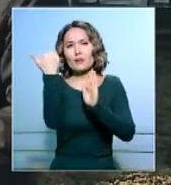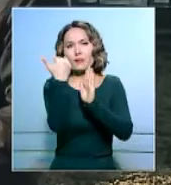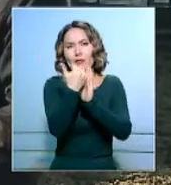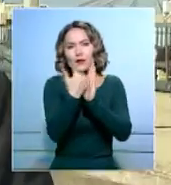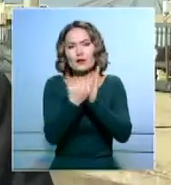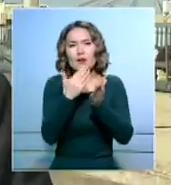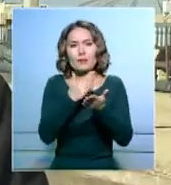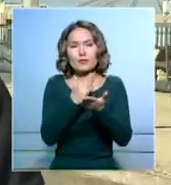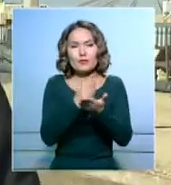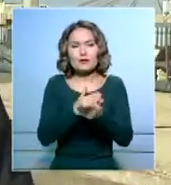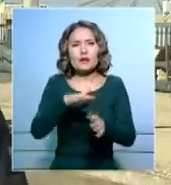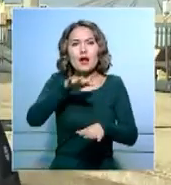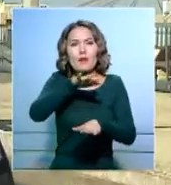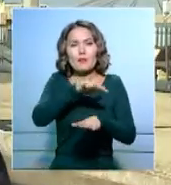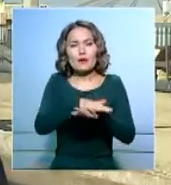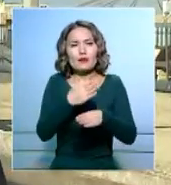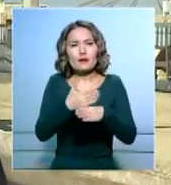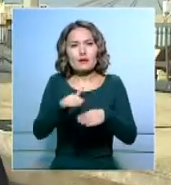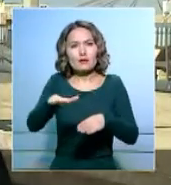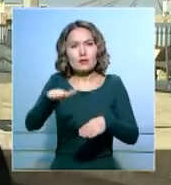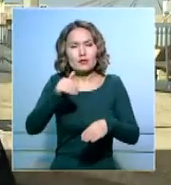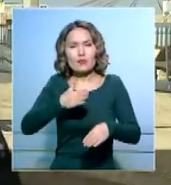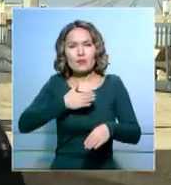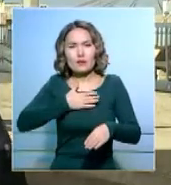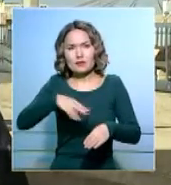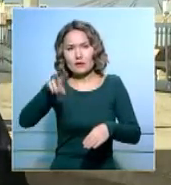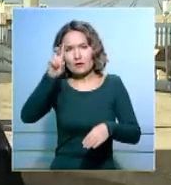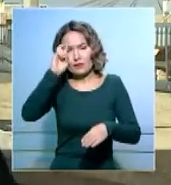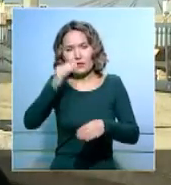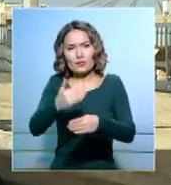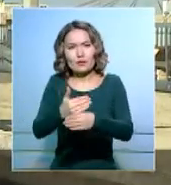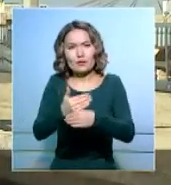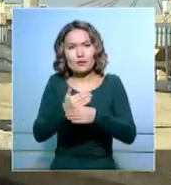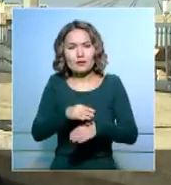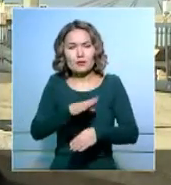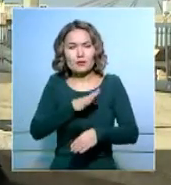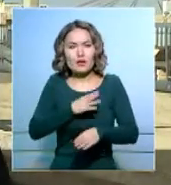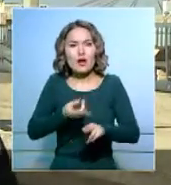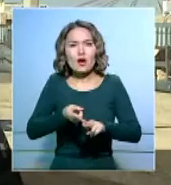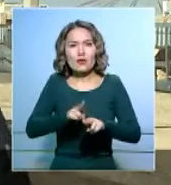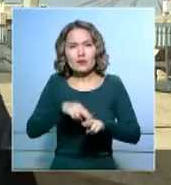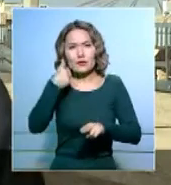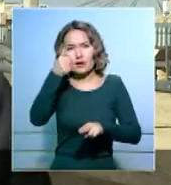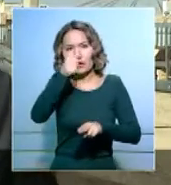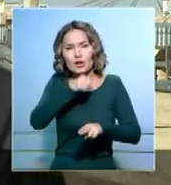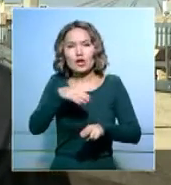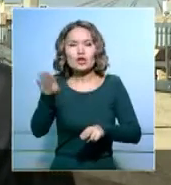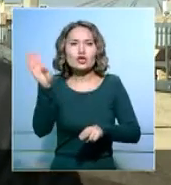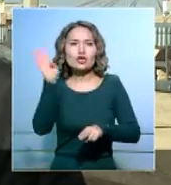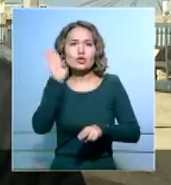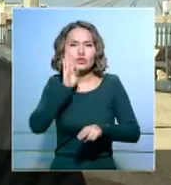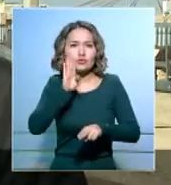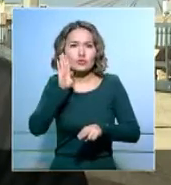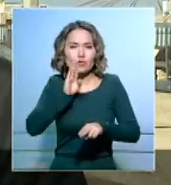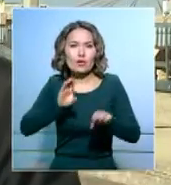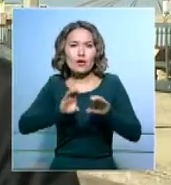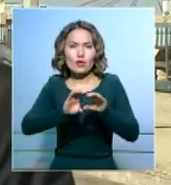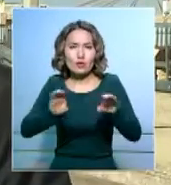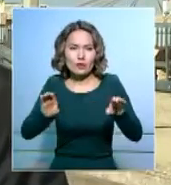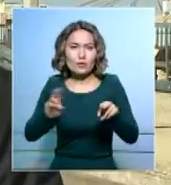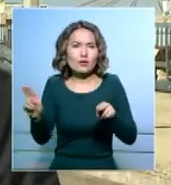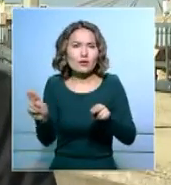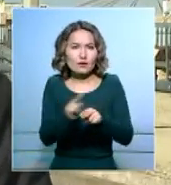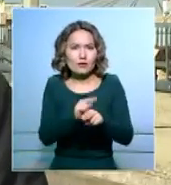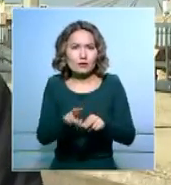отқан көмегіне өте ризамын деп айтамын. Өткені мына биылғы жылы мына су құбырын тартып атыр, газ құбырын тартып